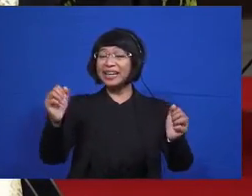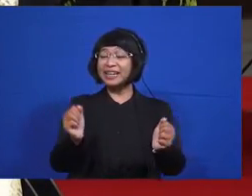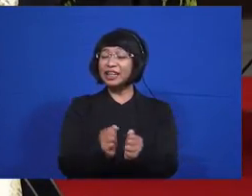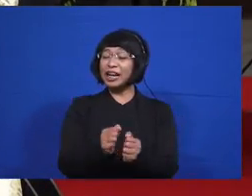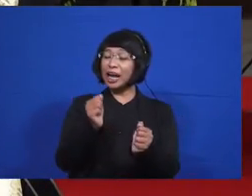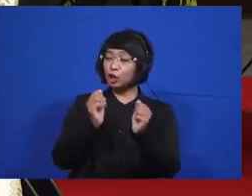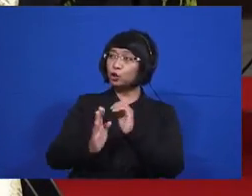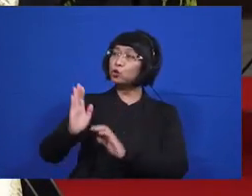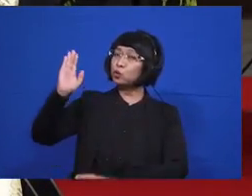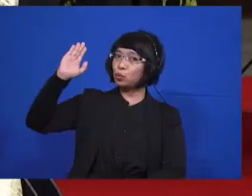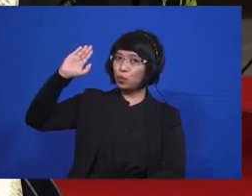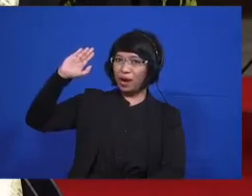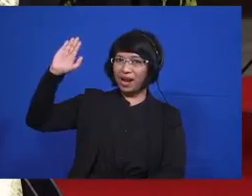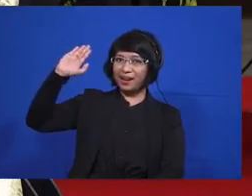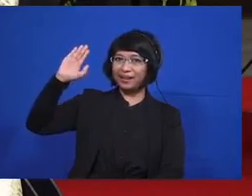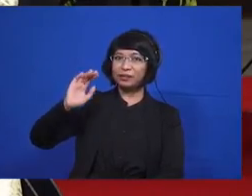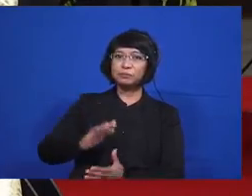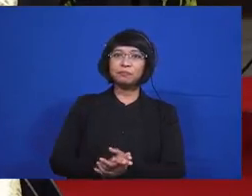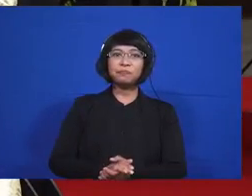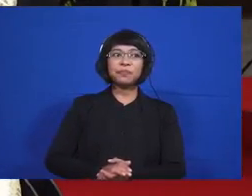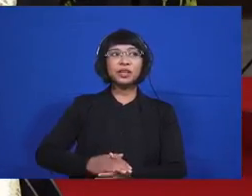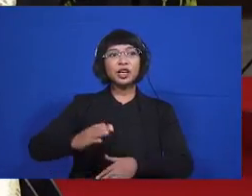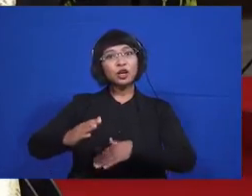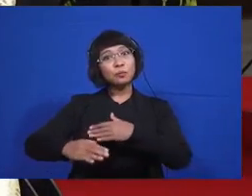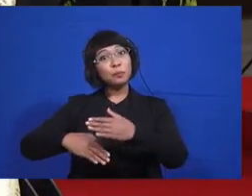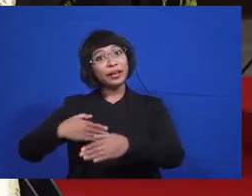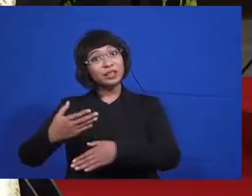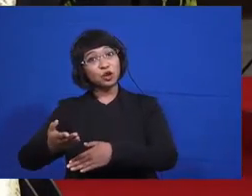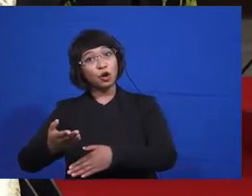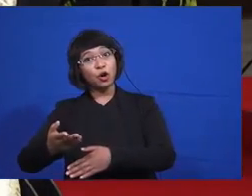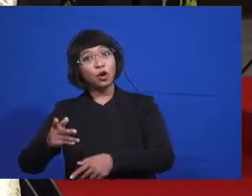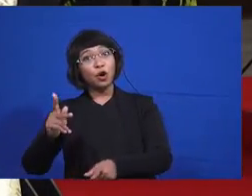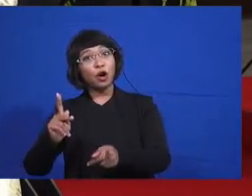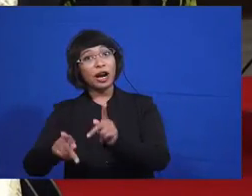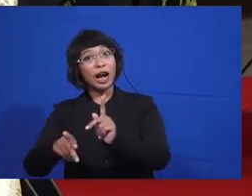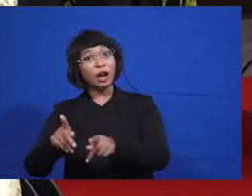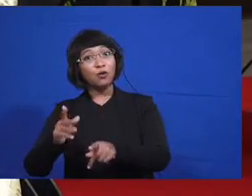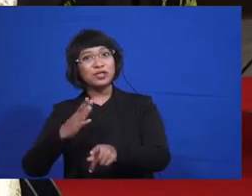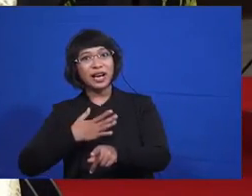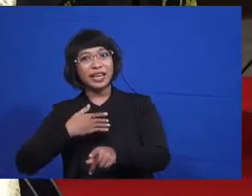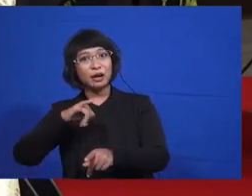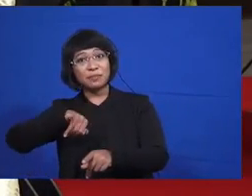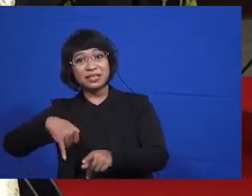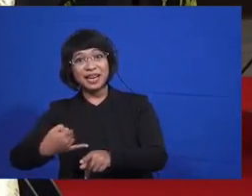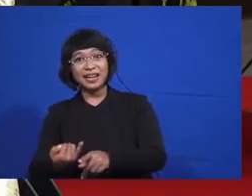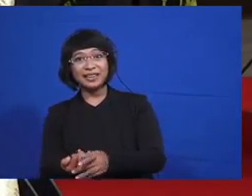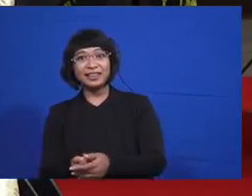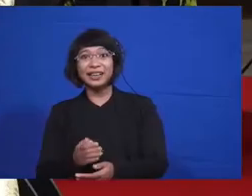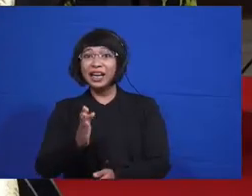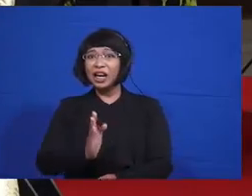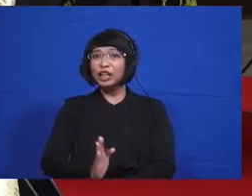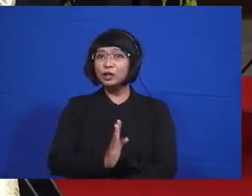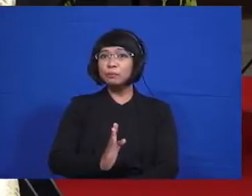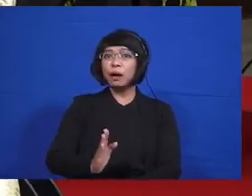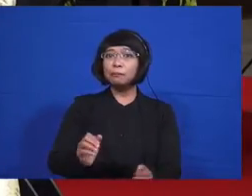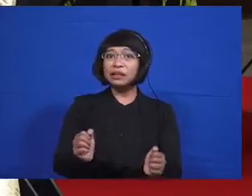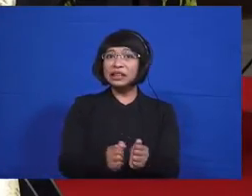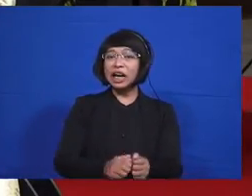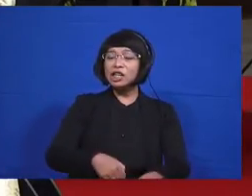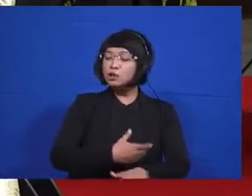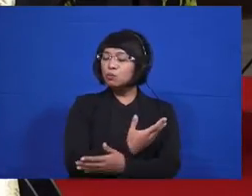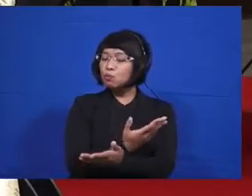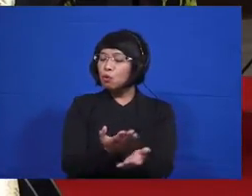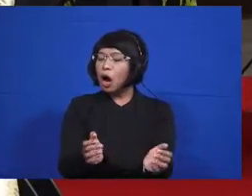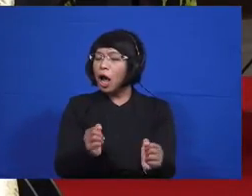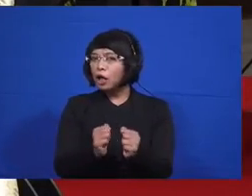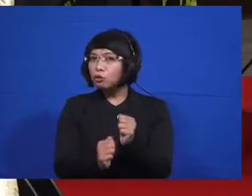harus diusahakan. Besok kalau saya katakan menjadi imam dengan segala tugas apapun, termasuk di